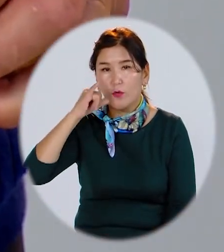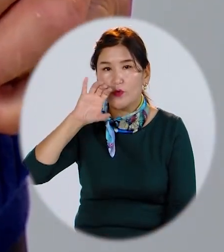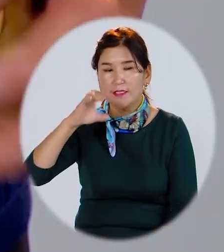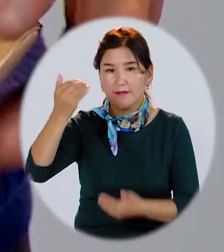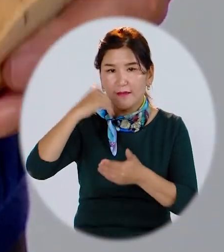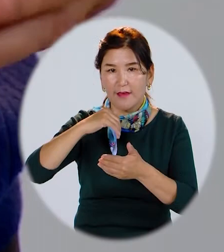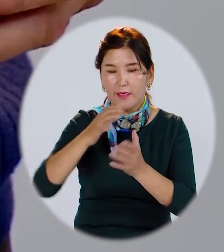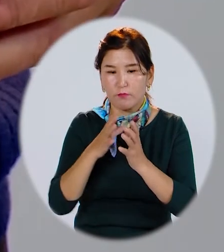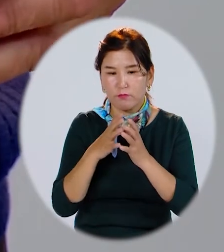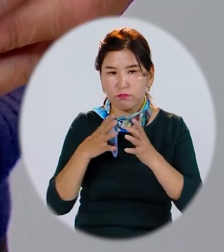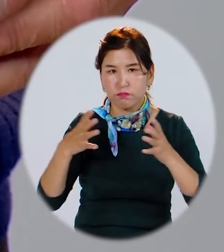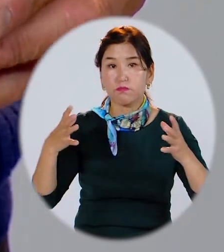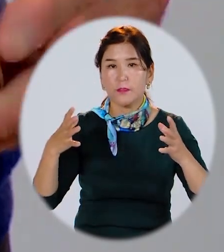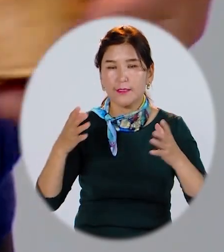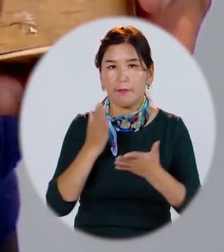За.